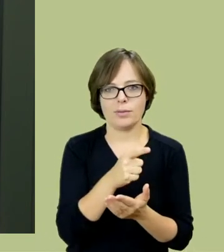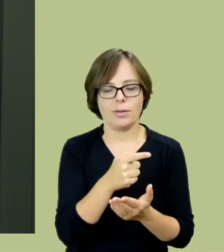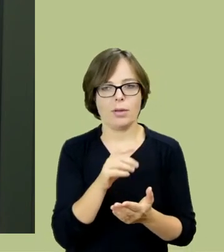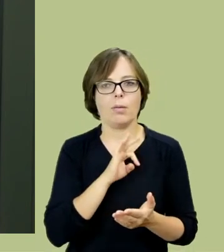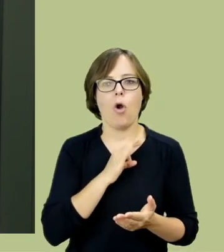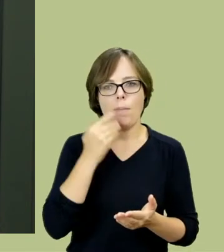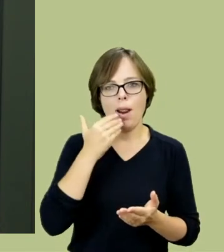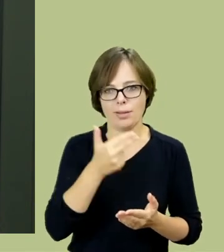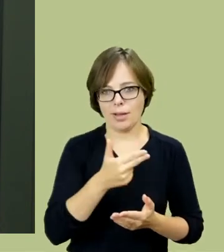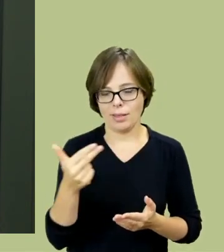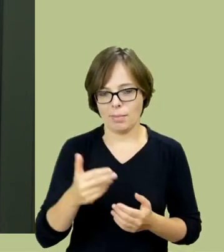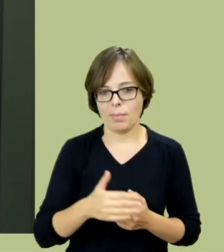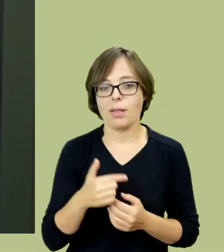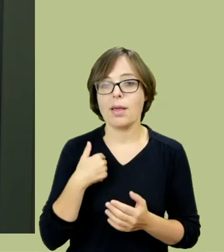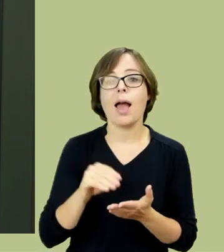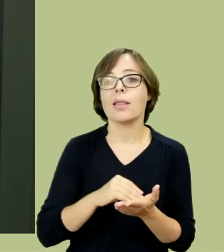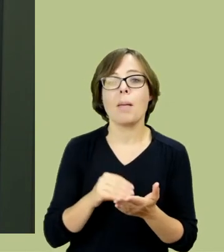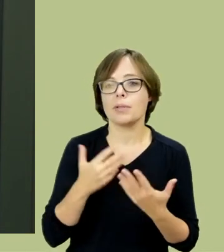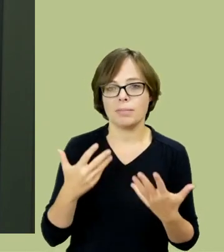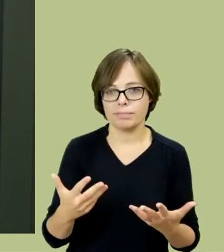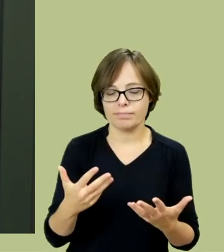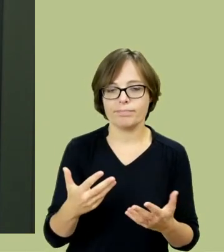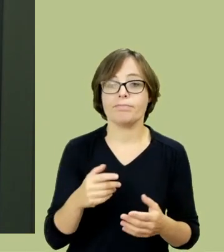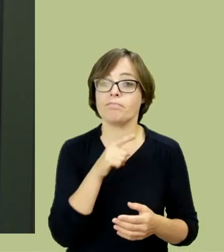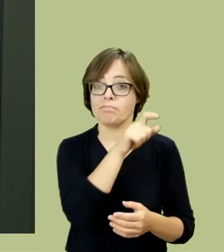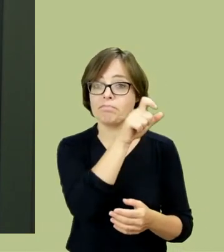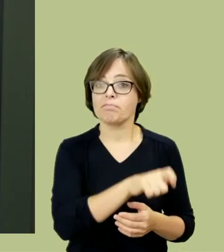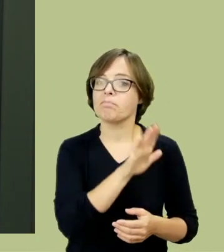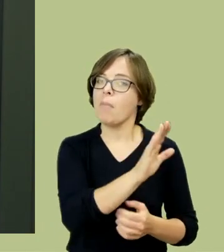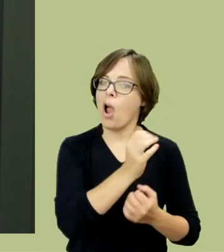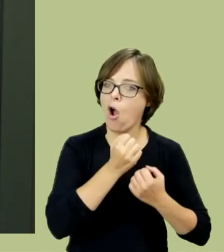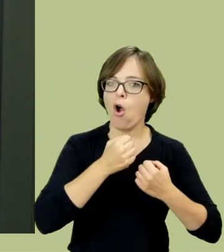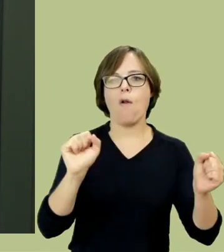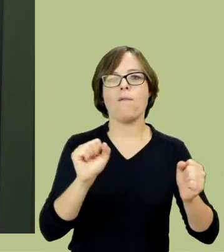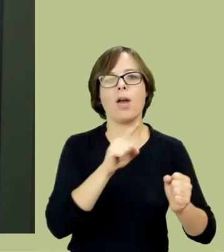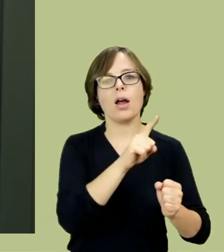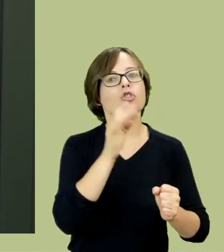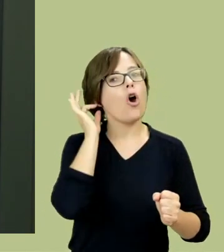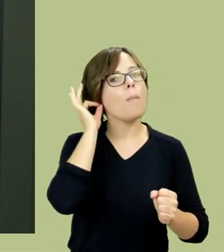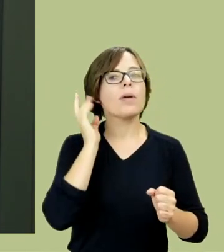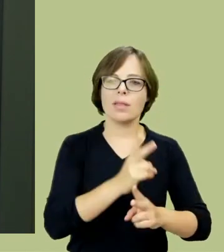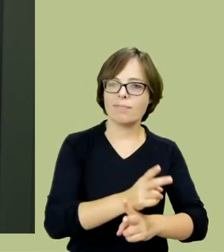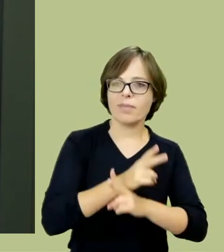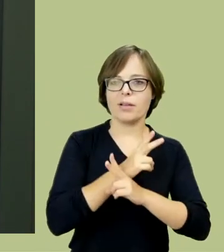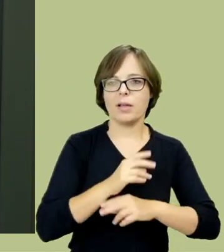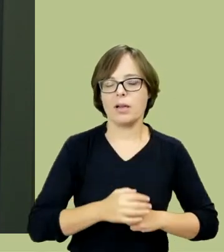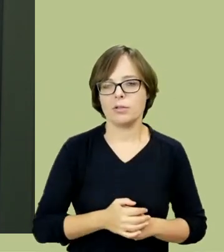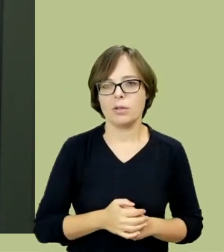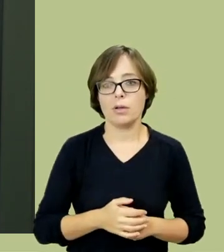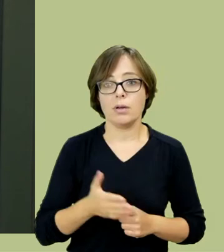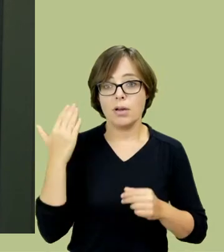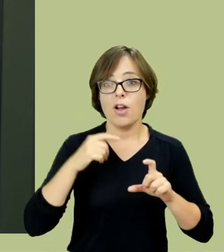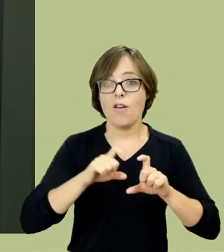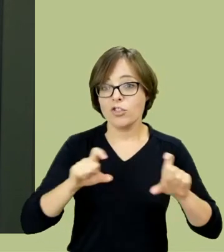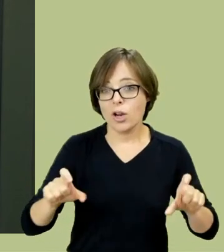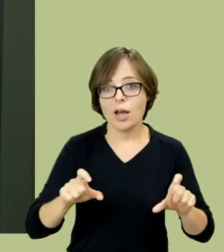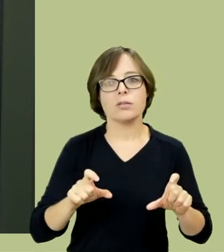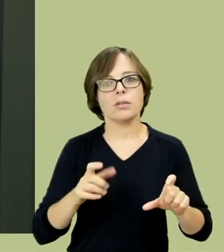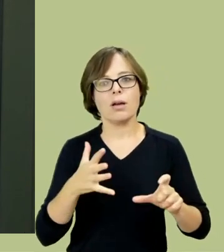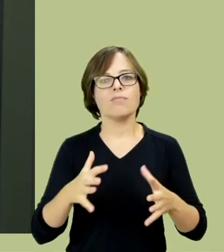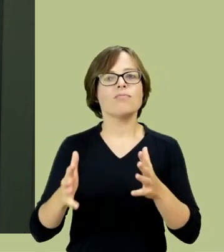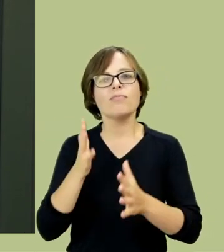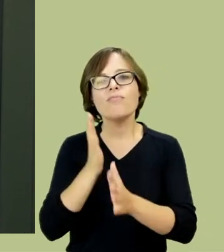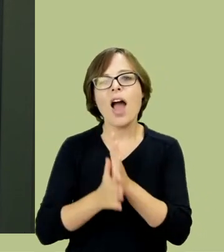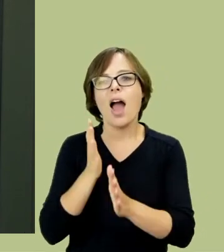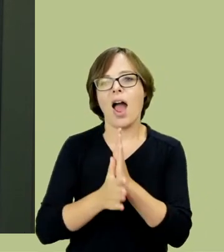prelekcji. Napisałam tak. Miała odwagę być kobietą niezależną. W czasach, kiedy walka była sprawą mężczyzn,